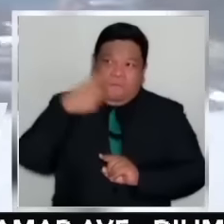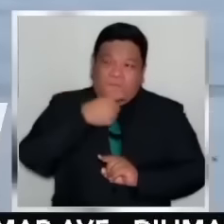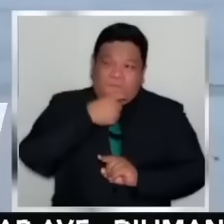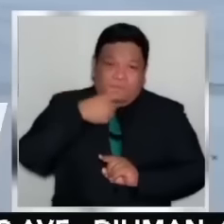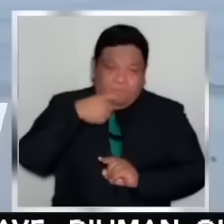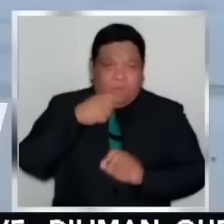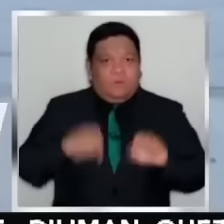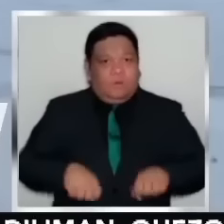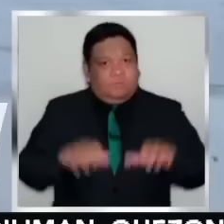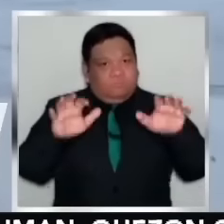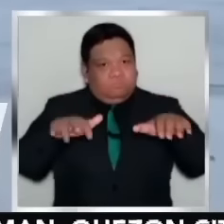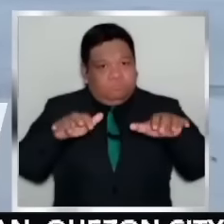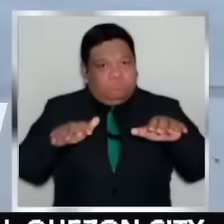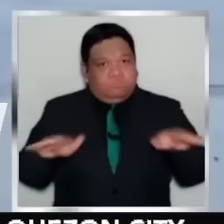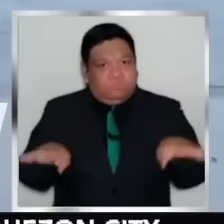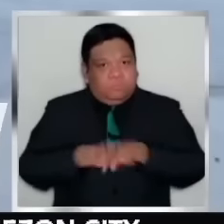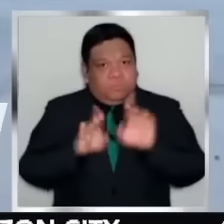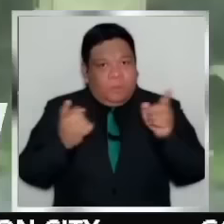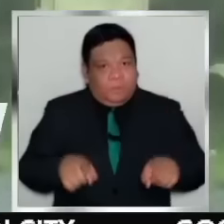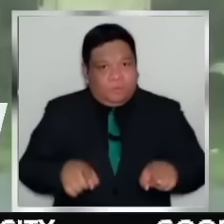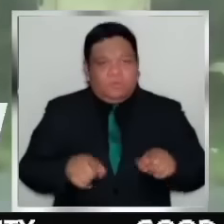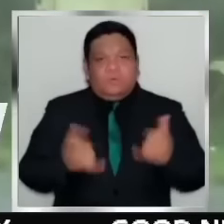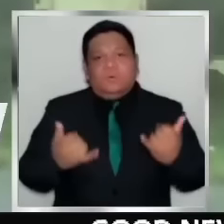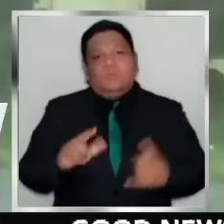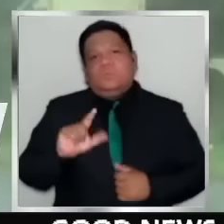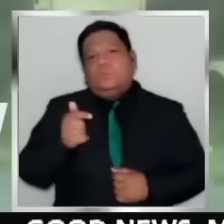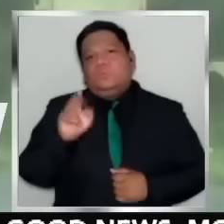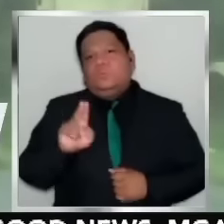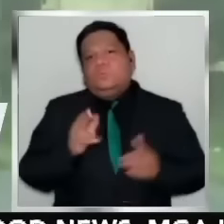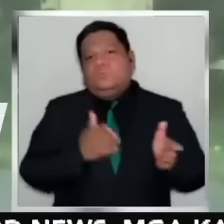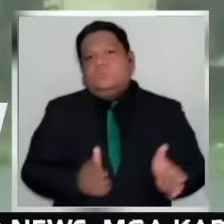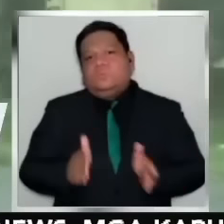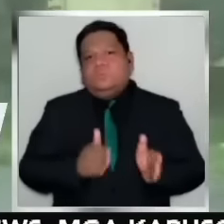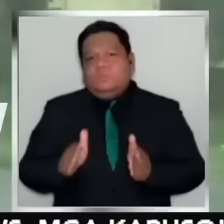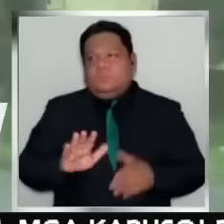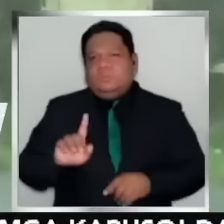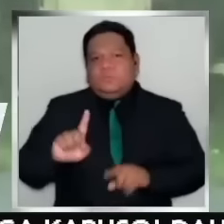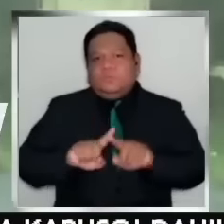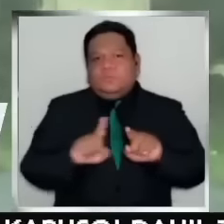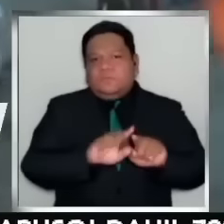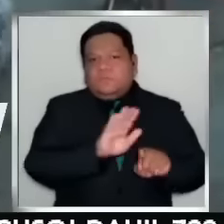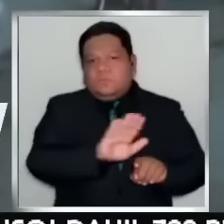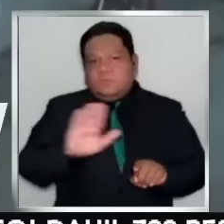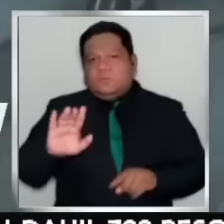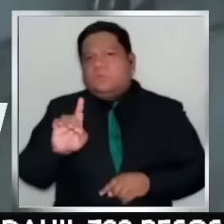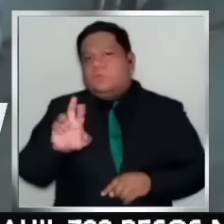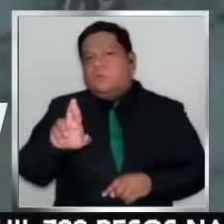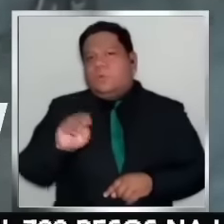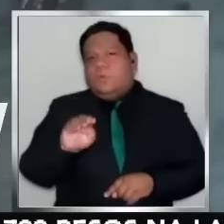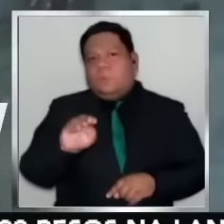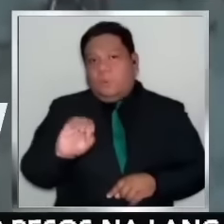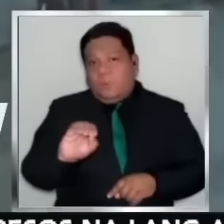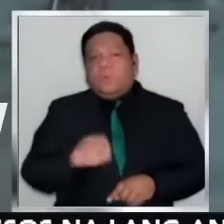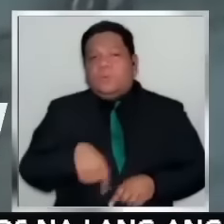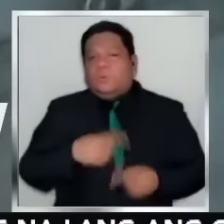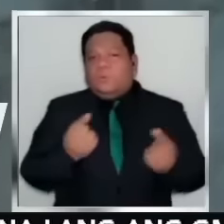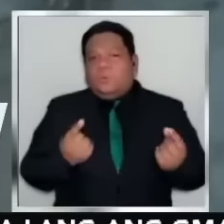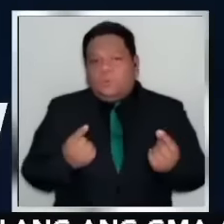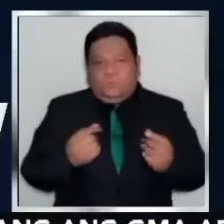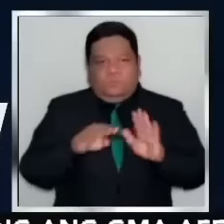rin daw ng mga lokal na pamahalaan sa pamamagitan ng kanilang mga Local Disaster Risk Reduction and Management Council ang mga protocol sa pagtama ng